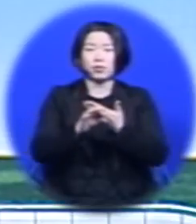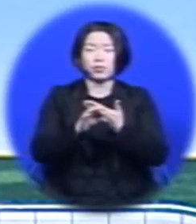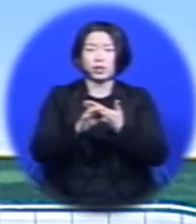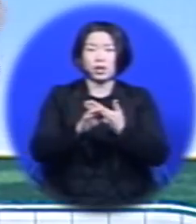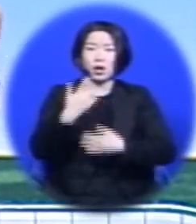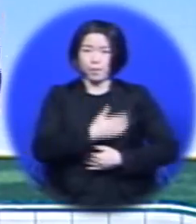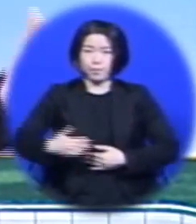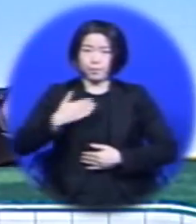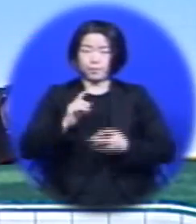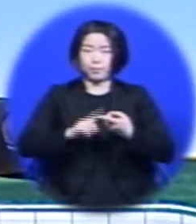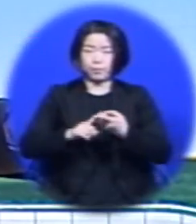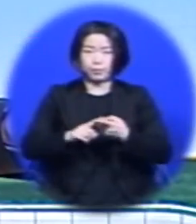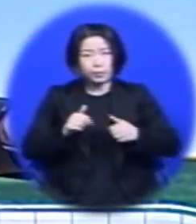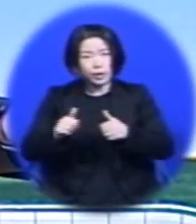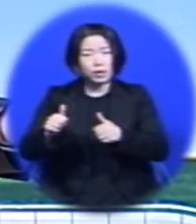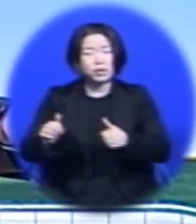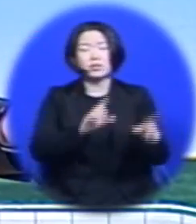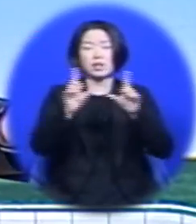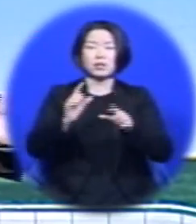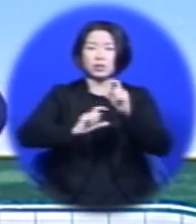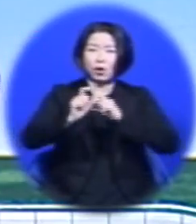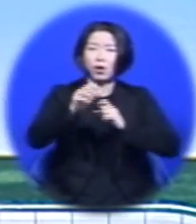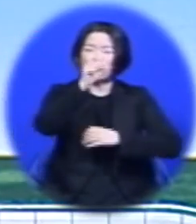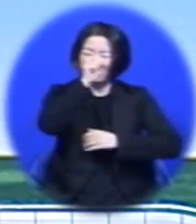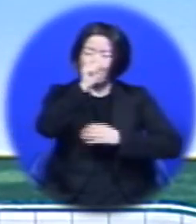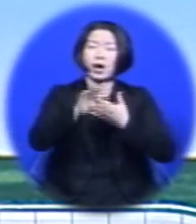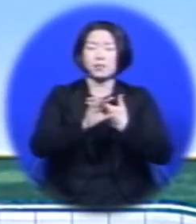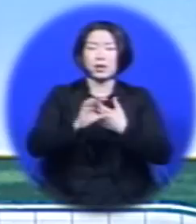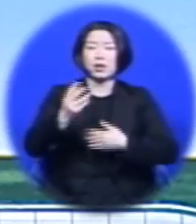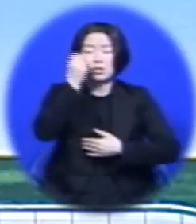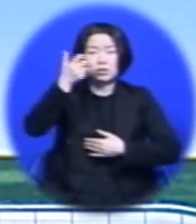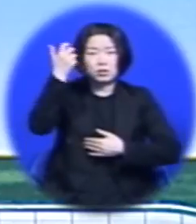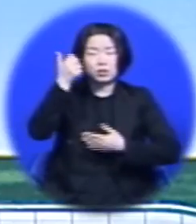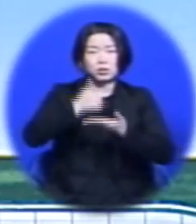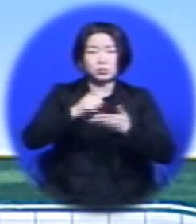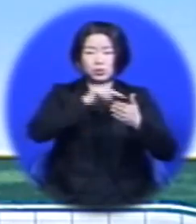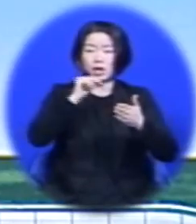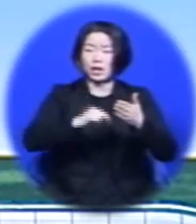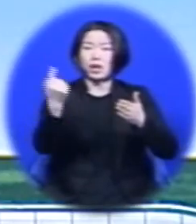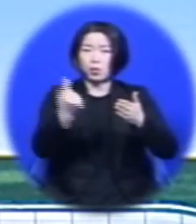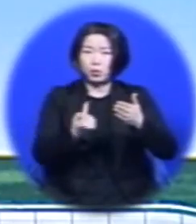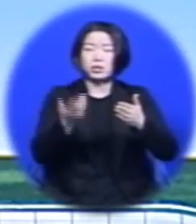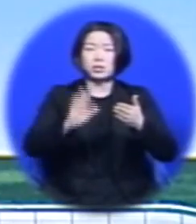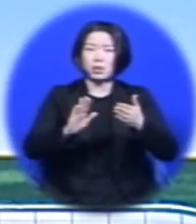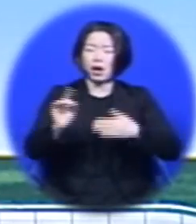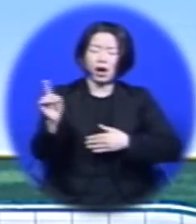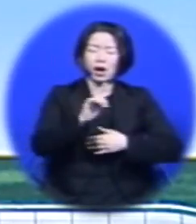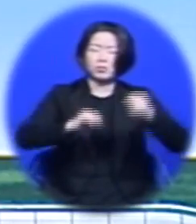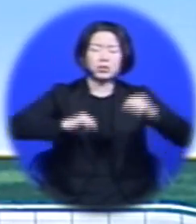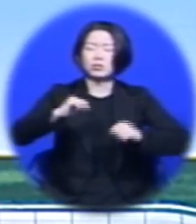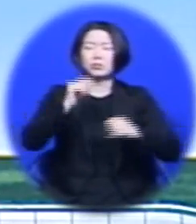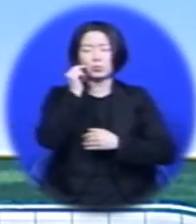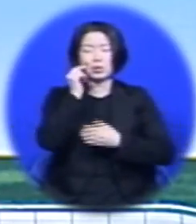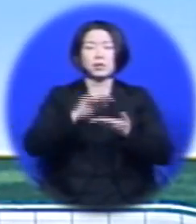육신대로 사는 것을 더 좋아하면 그럼 성령님은 우리 안에 오셨지만 아무것도 못 하십니다